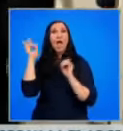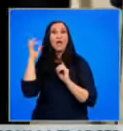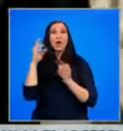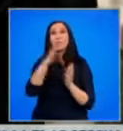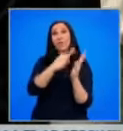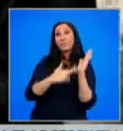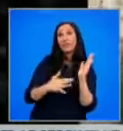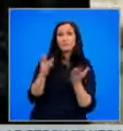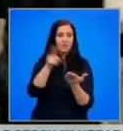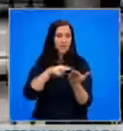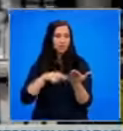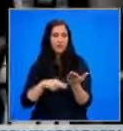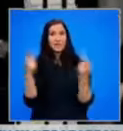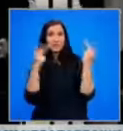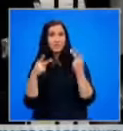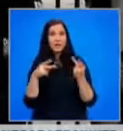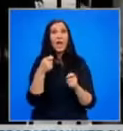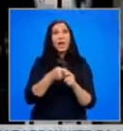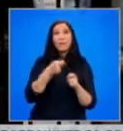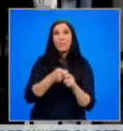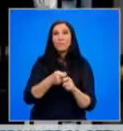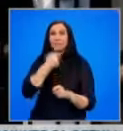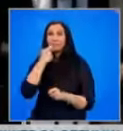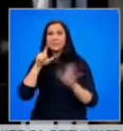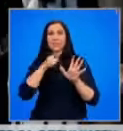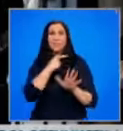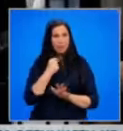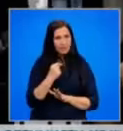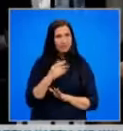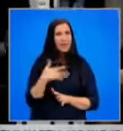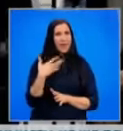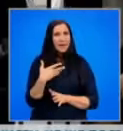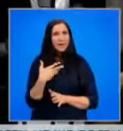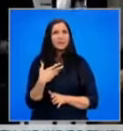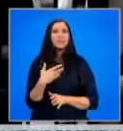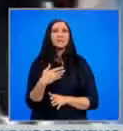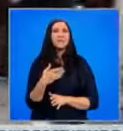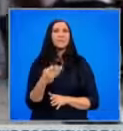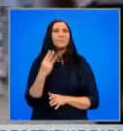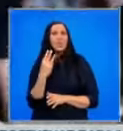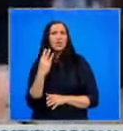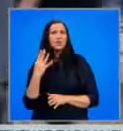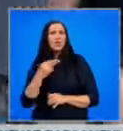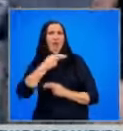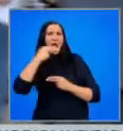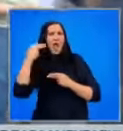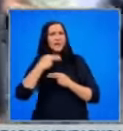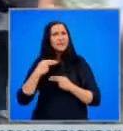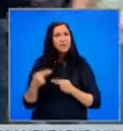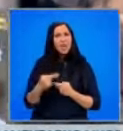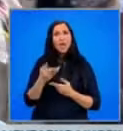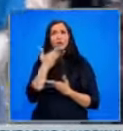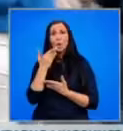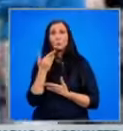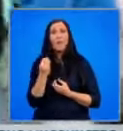четене с разбиране и за редактиране на изпита на седмокласниците. Изисква се из 3-4 изречения да се обясни внушението на думи на